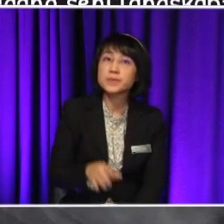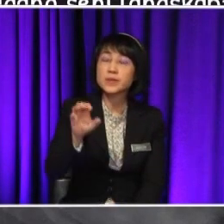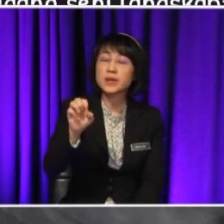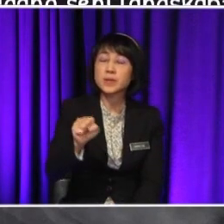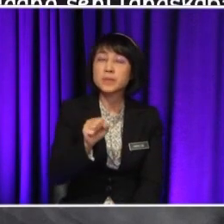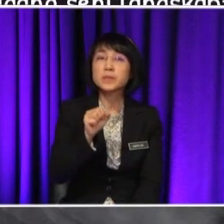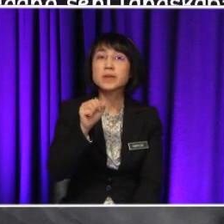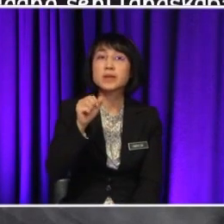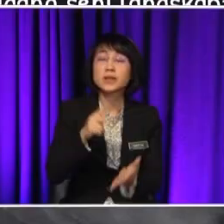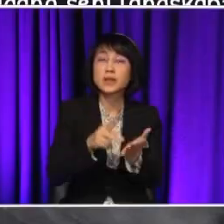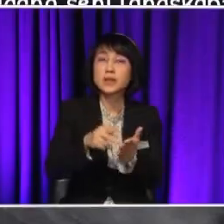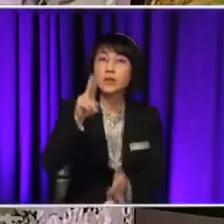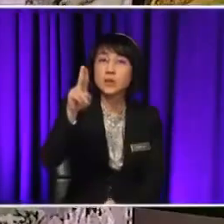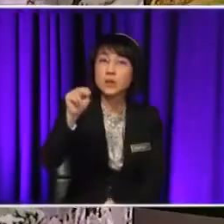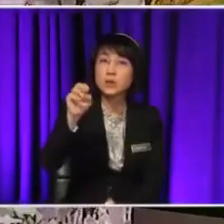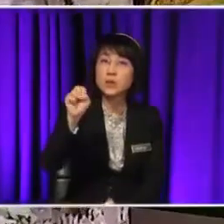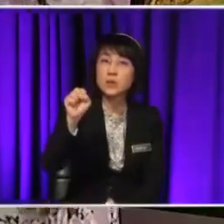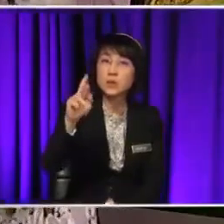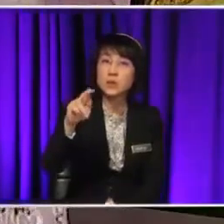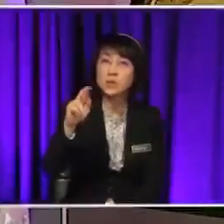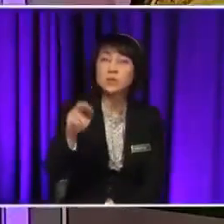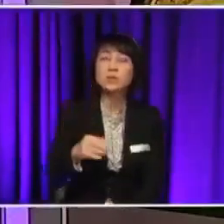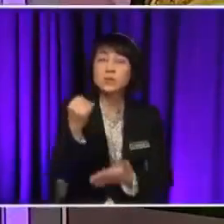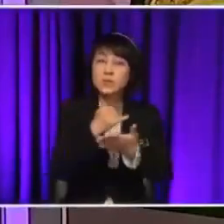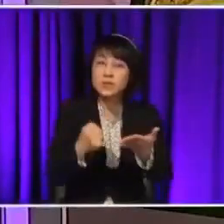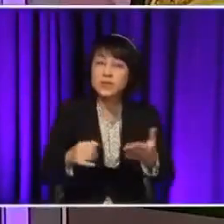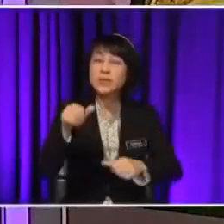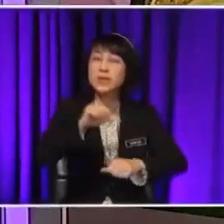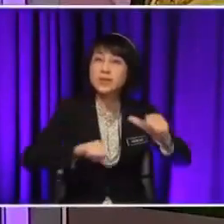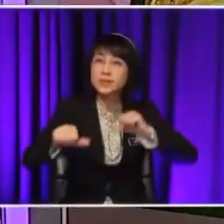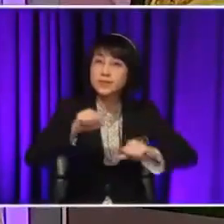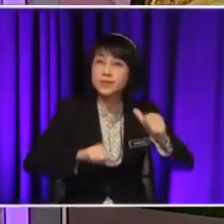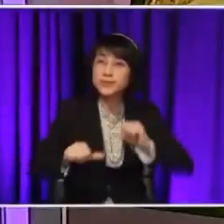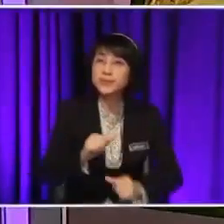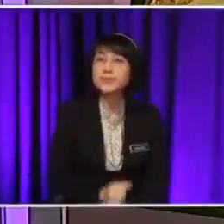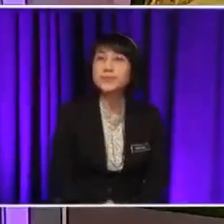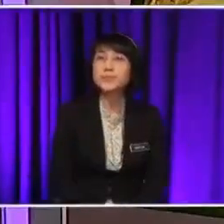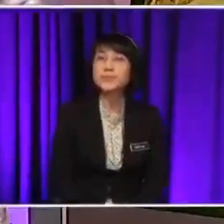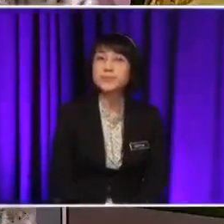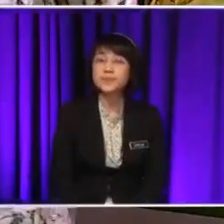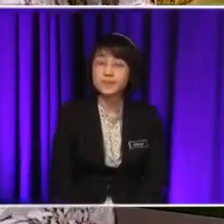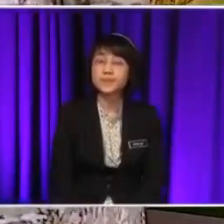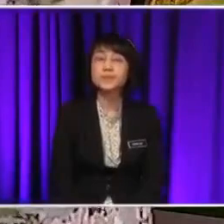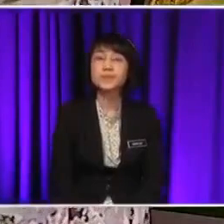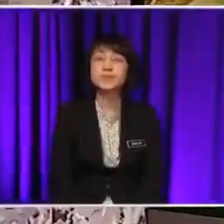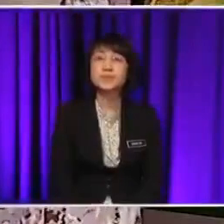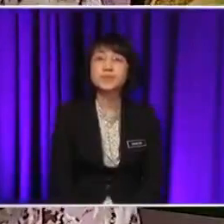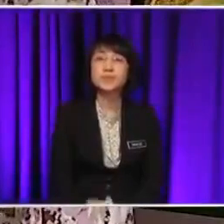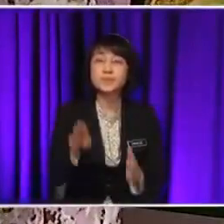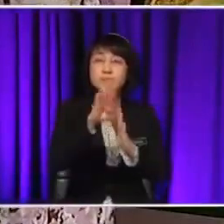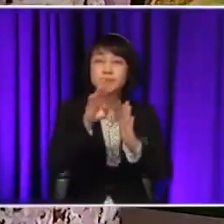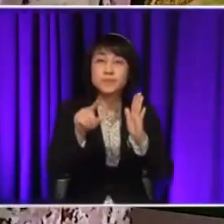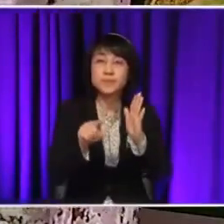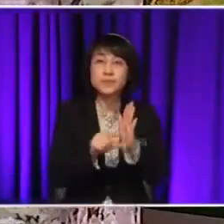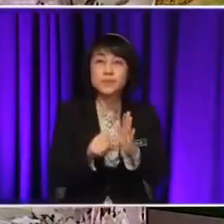manusia. Okey, menggabungkan unsur seni dan sains. Okey, ini adalah latar belakang bagi reka bentuk landscape. Okey,